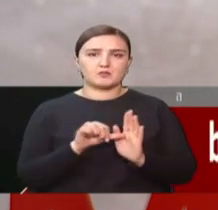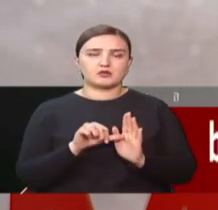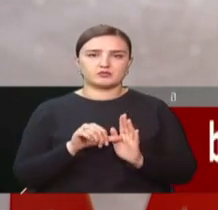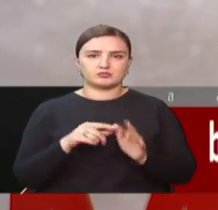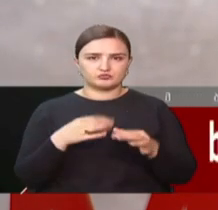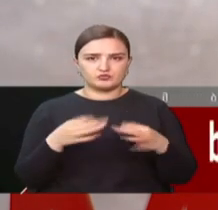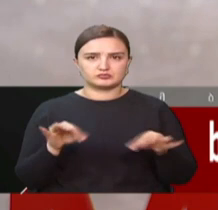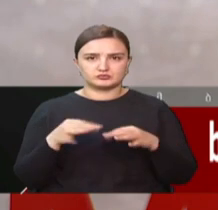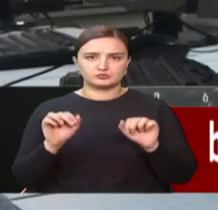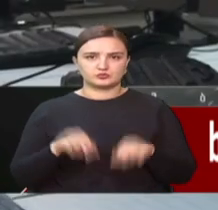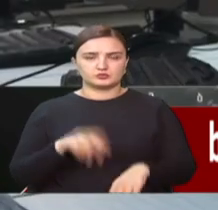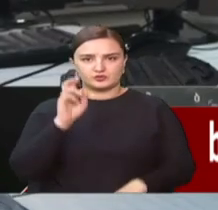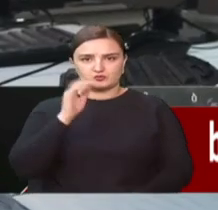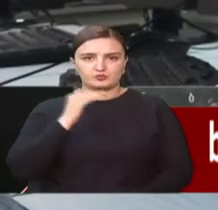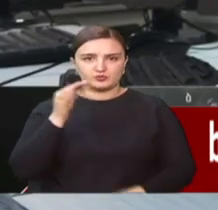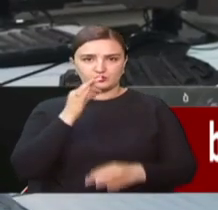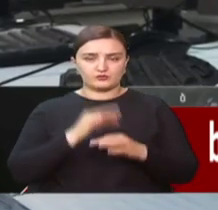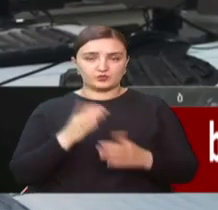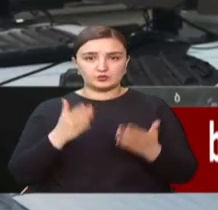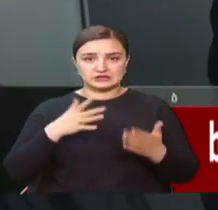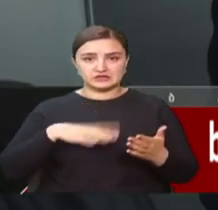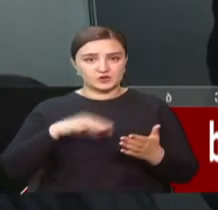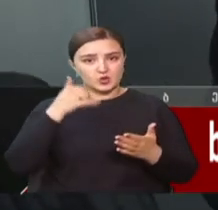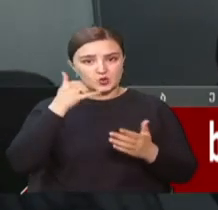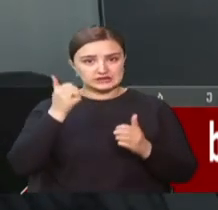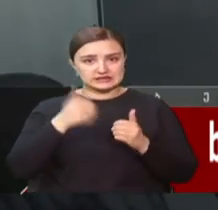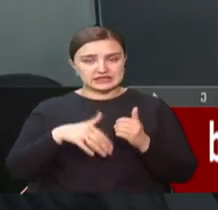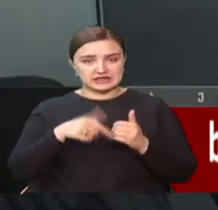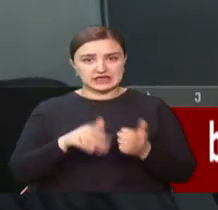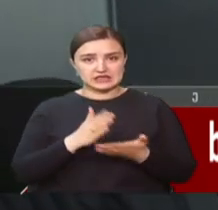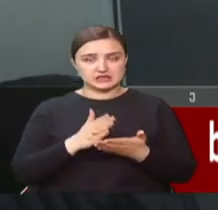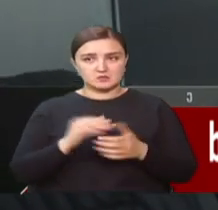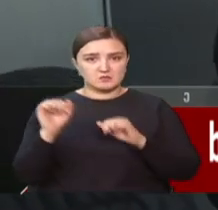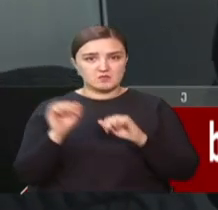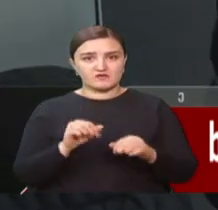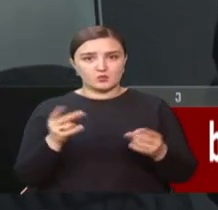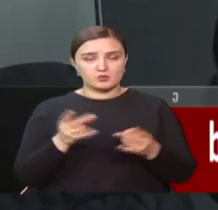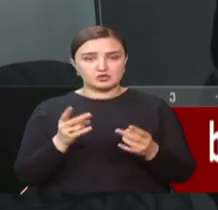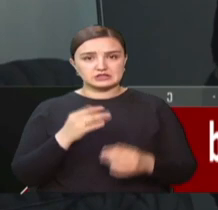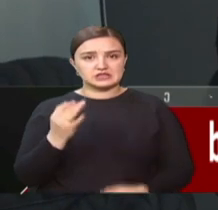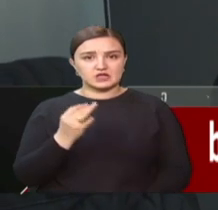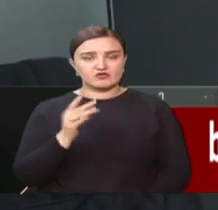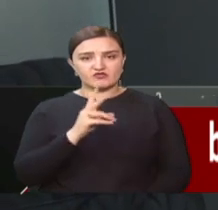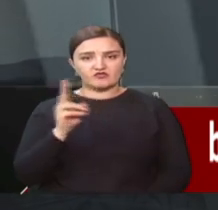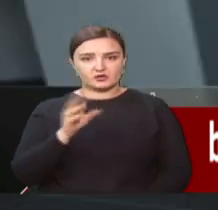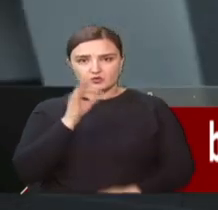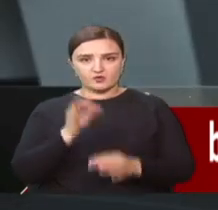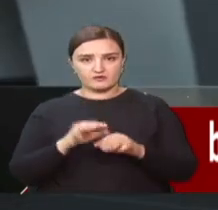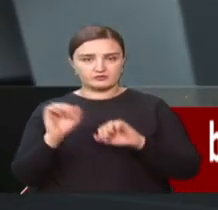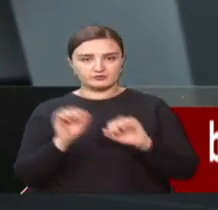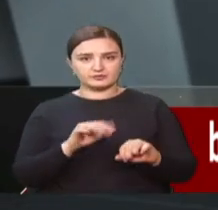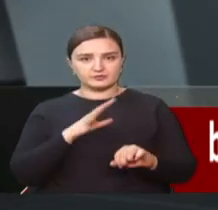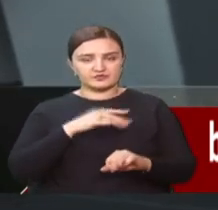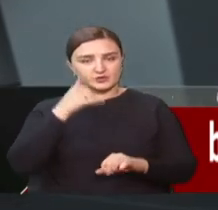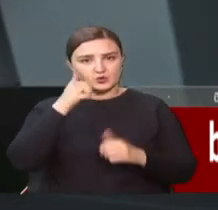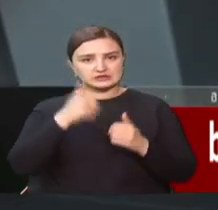დახმარების მეშვეობით. თუ საქართველოში კოლცენტრის არსებობას მფარველობა სჭირდება, მაშინ საინტერესოა, ვინ მფარველობდა ასეთივე